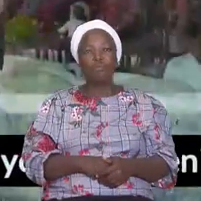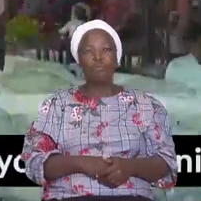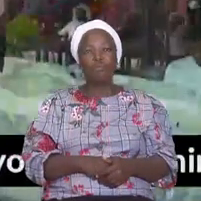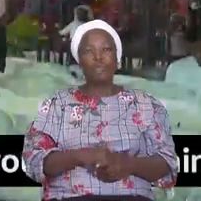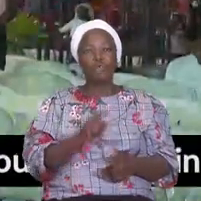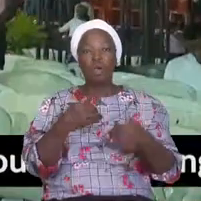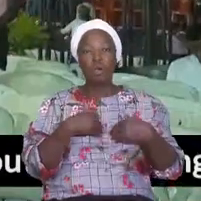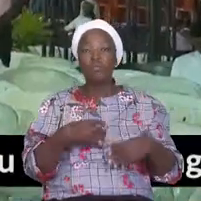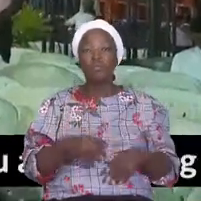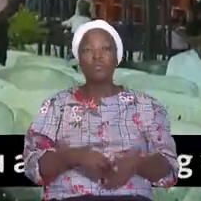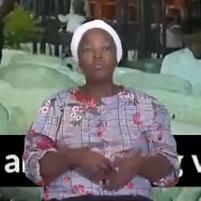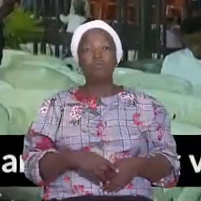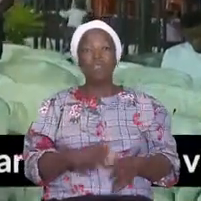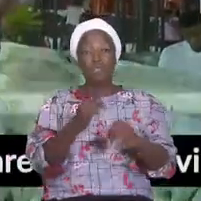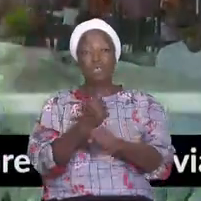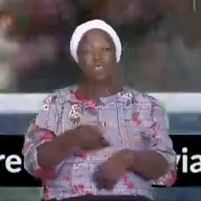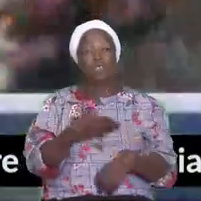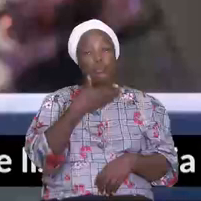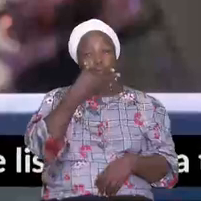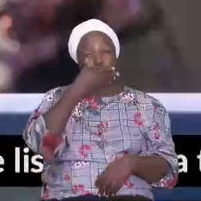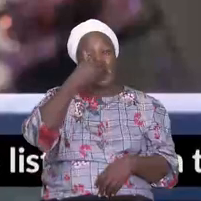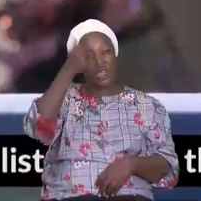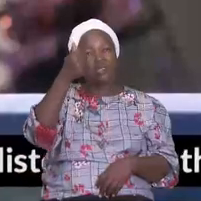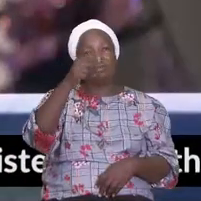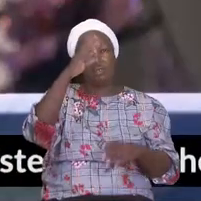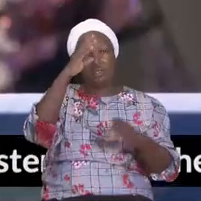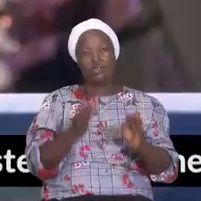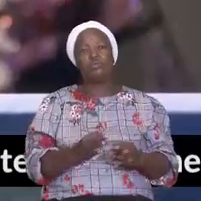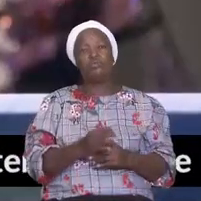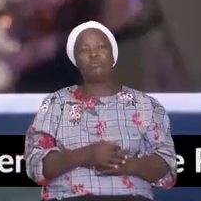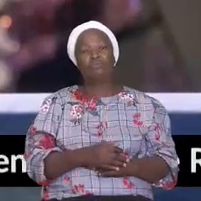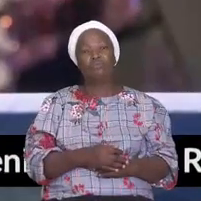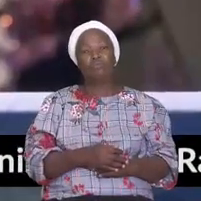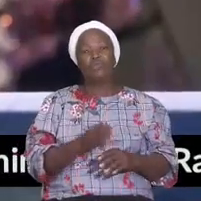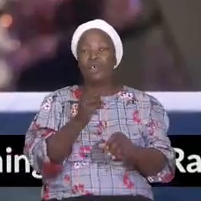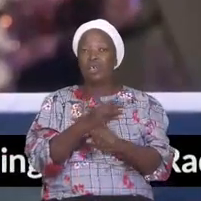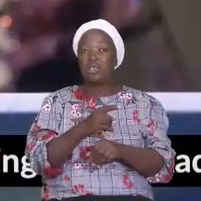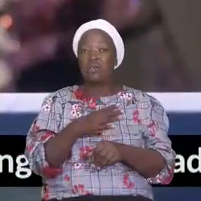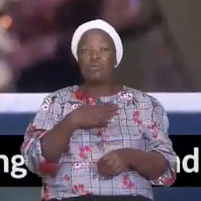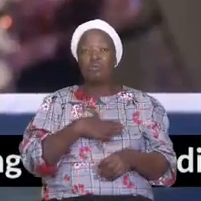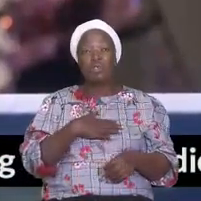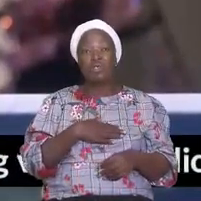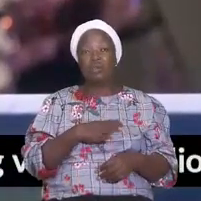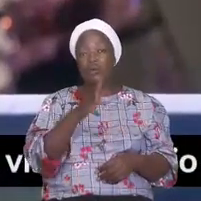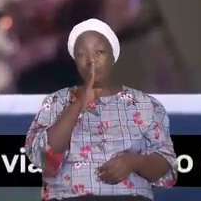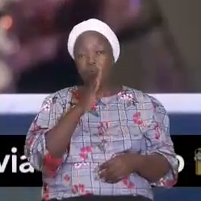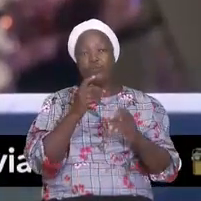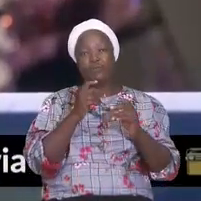Plus 234, 91, 54, 44, 92, 63. Vous avez pris la bonne